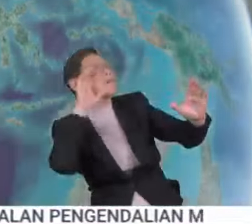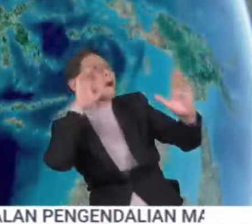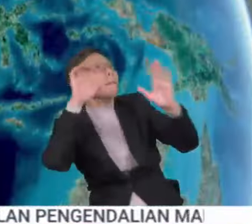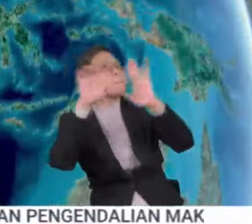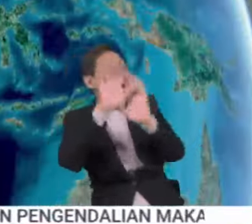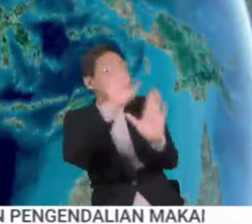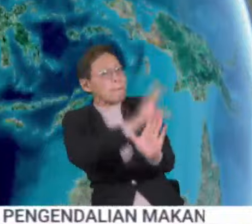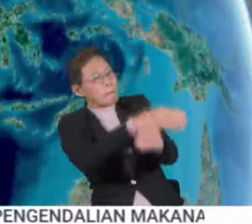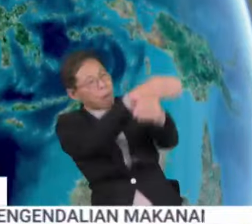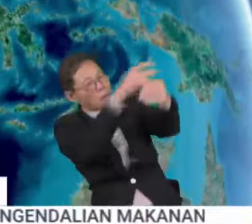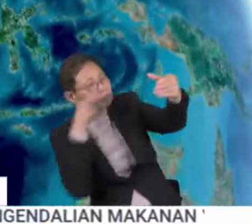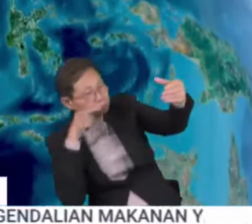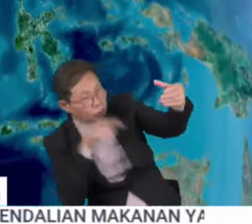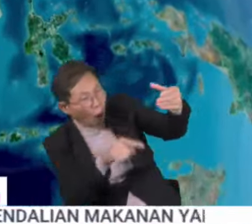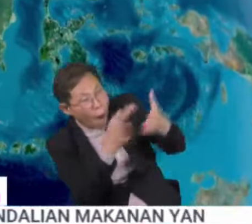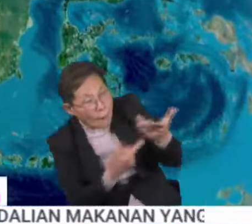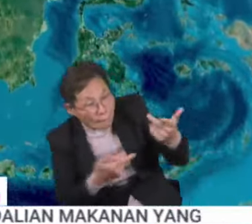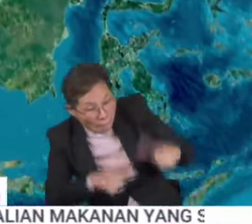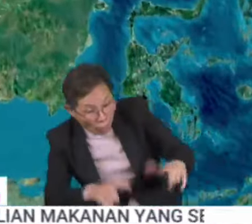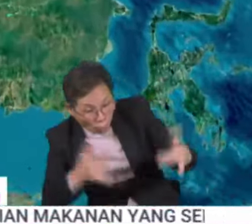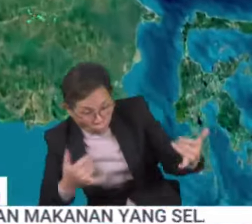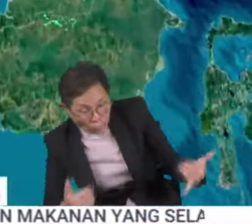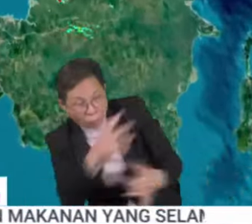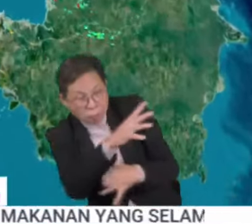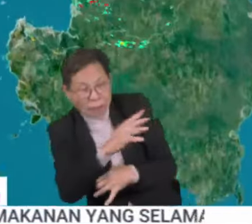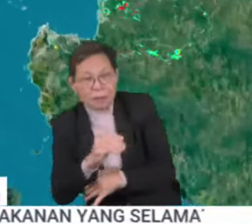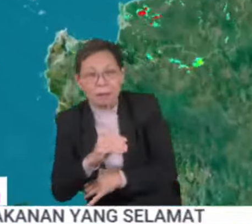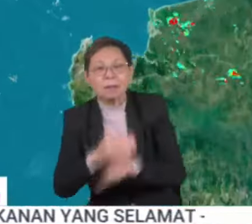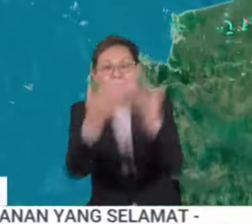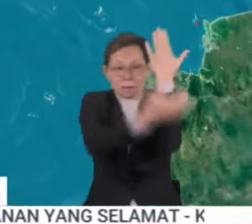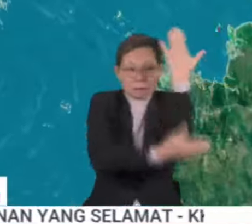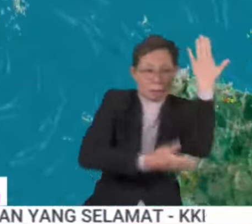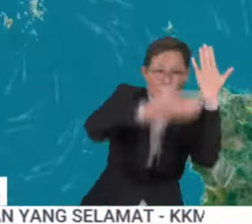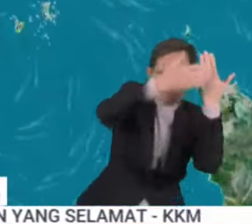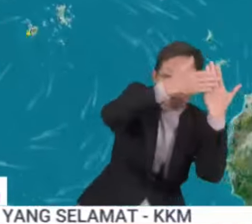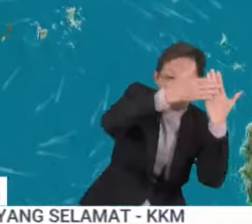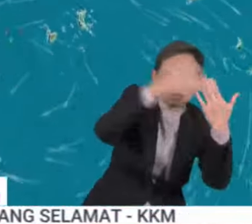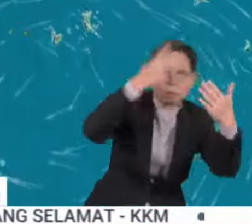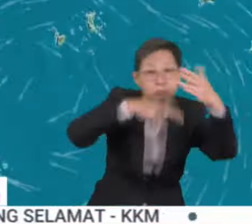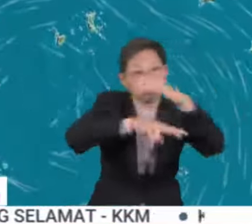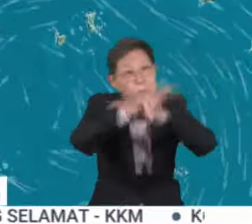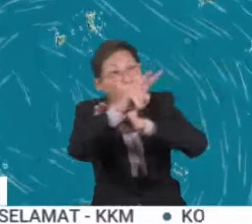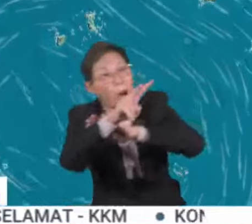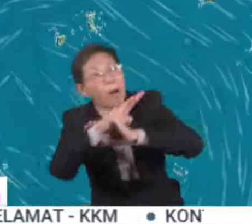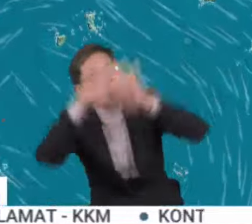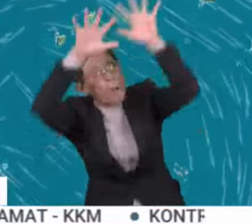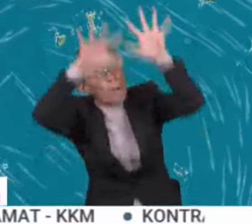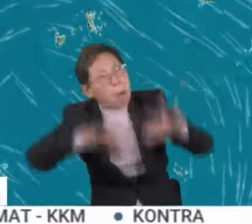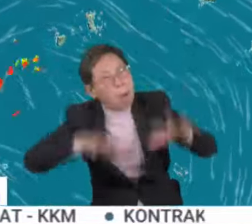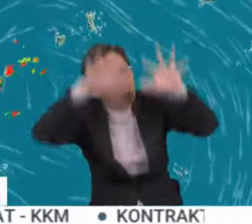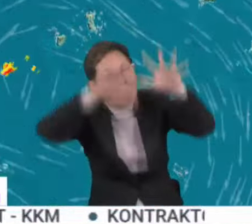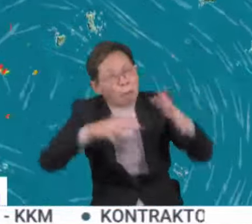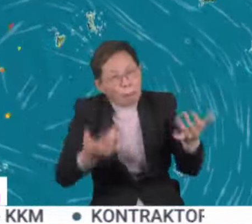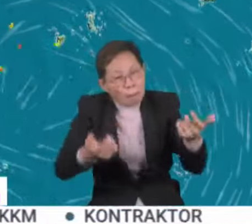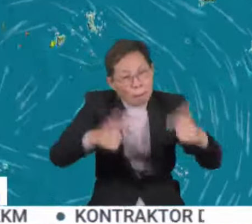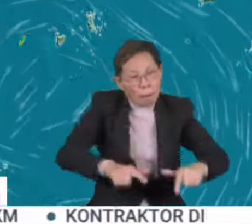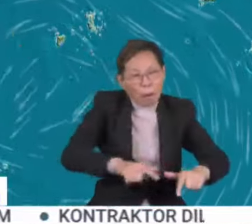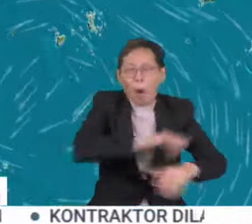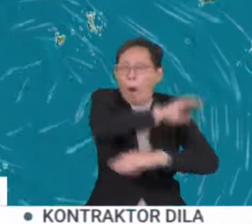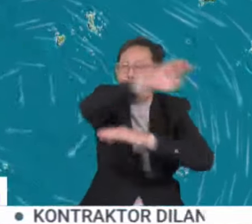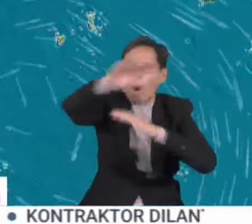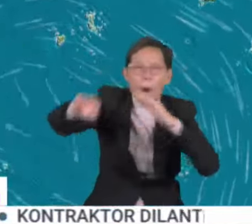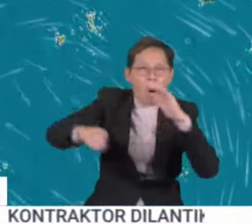untuk tengok apa yang berlaku pada ketika ini. Di semenanjung Malaysia, seperti diramalkan, keadaan cuaca lembap kini sedang berlaku di